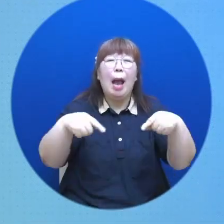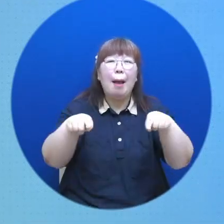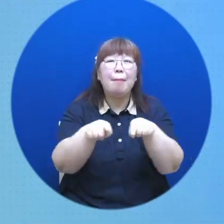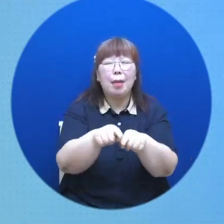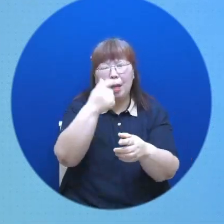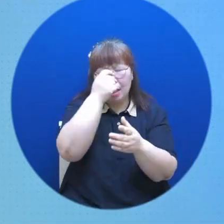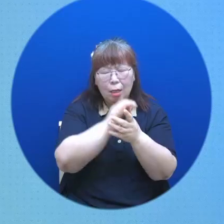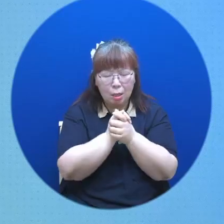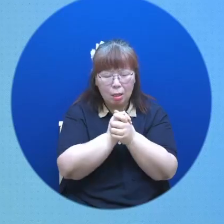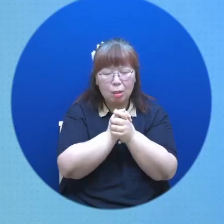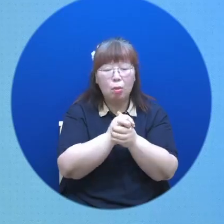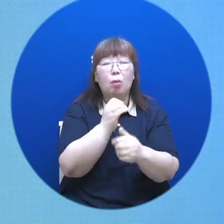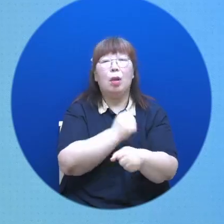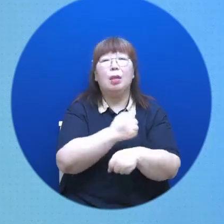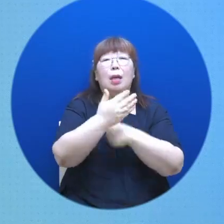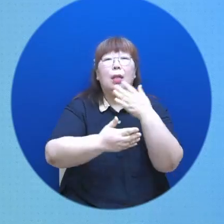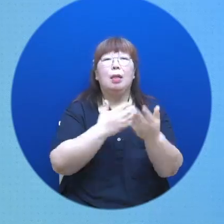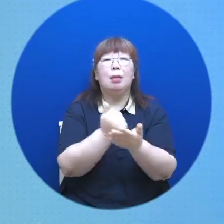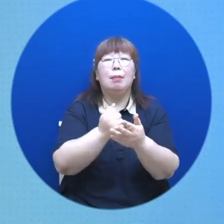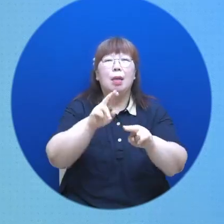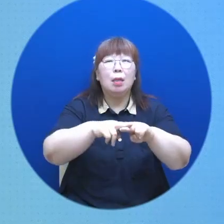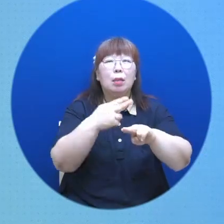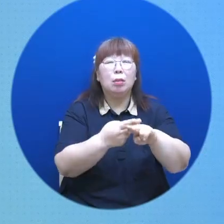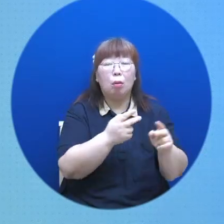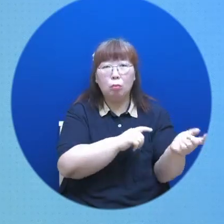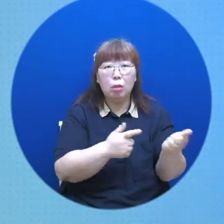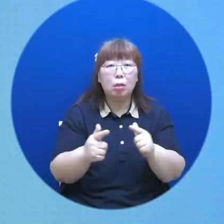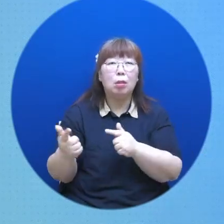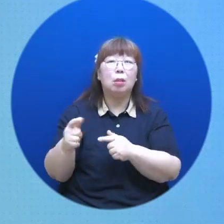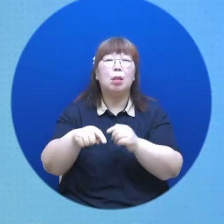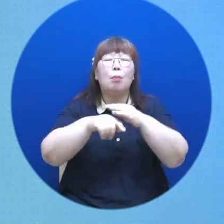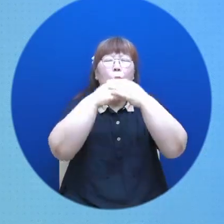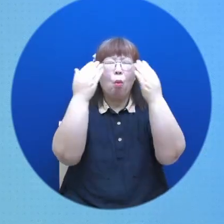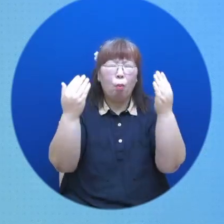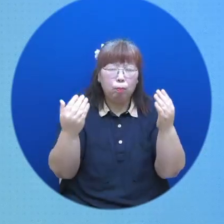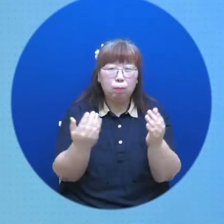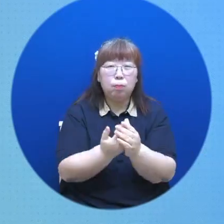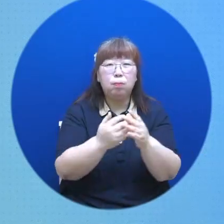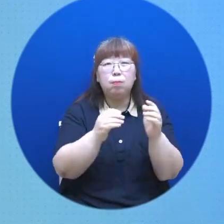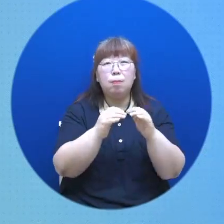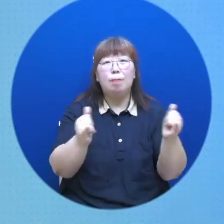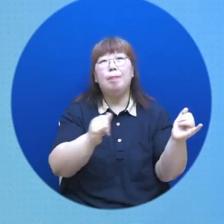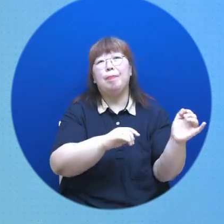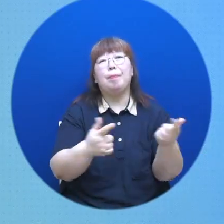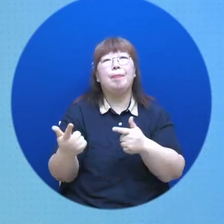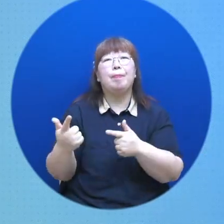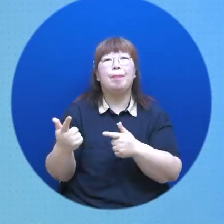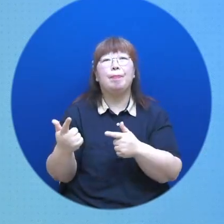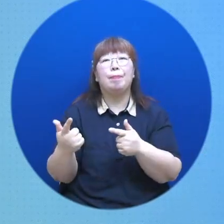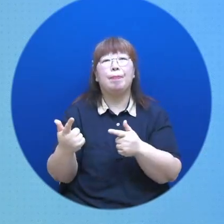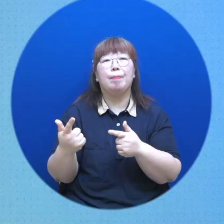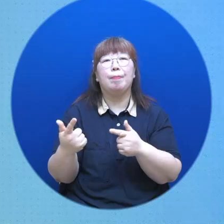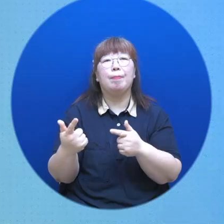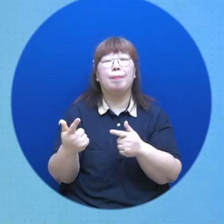주시는 하나님의 선물들, 그 모든 분들이 우리가 행복의